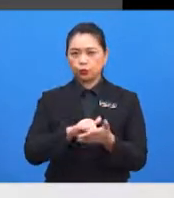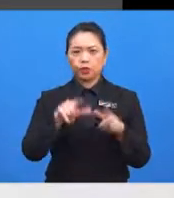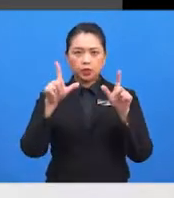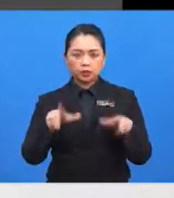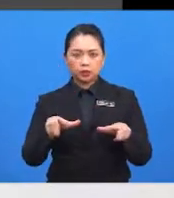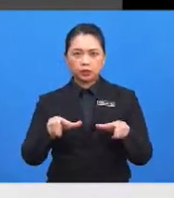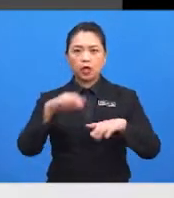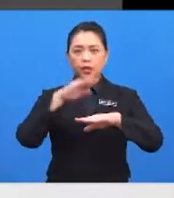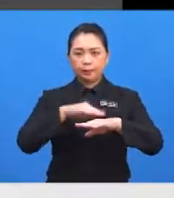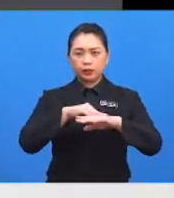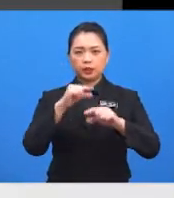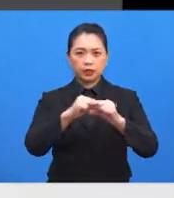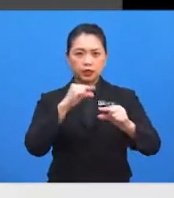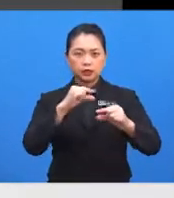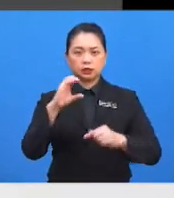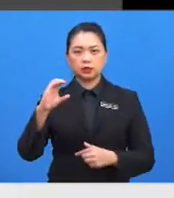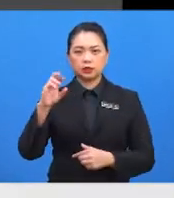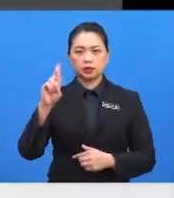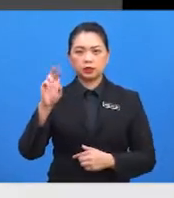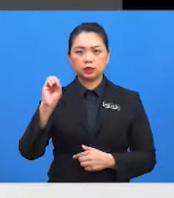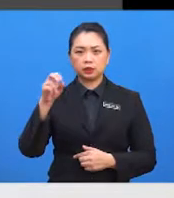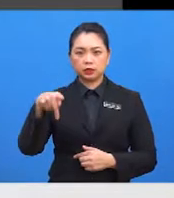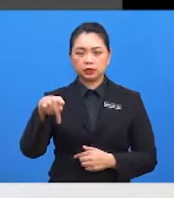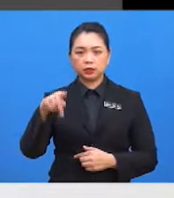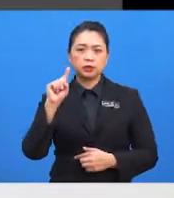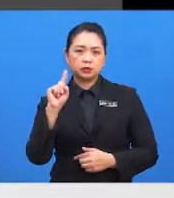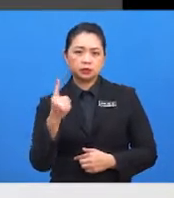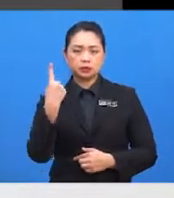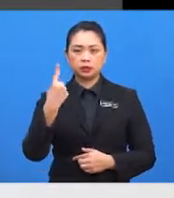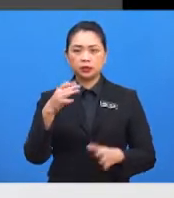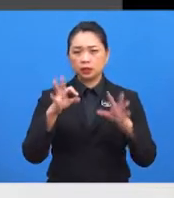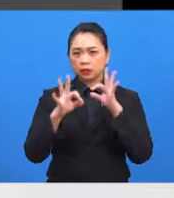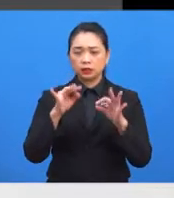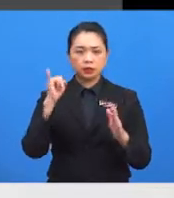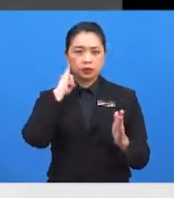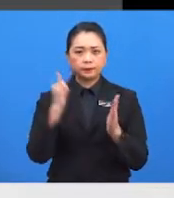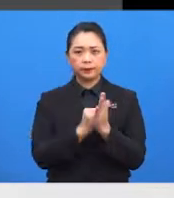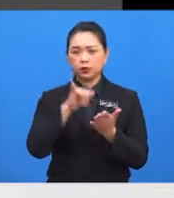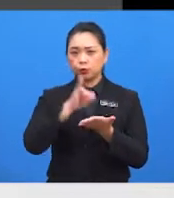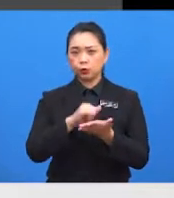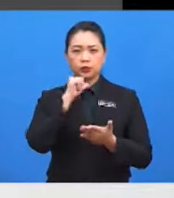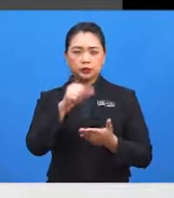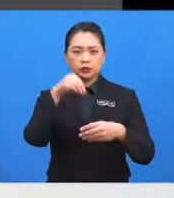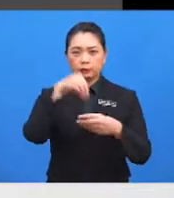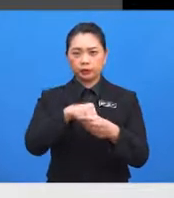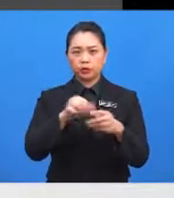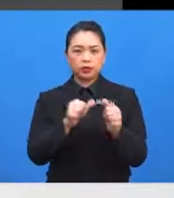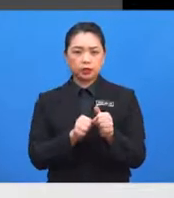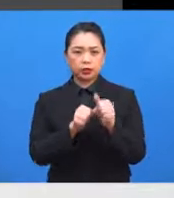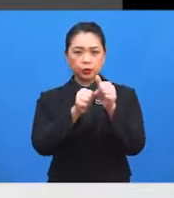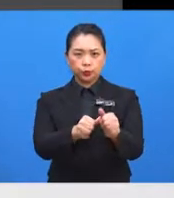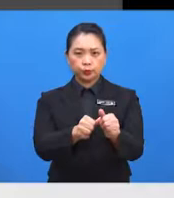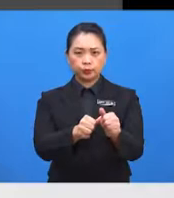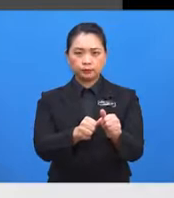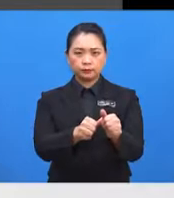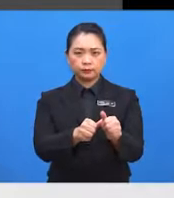hanya pada garisan crop mark sahaja. Jika image ini tidak dimasukkan mengikut